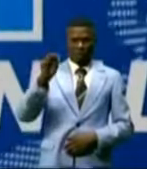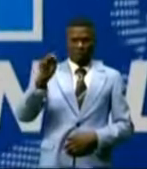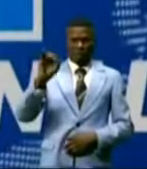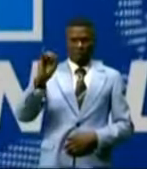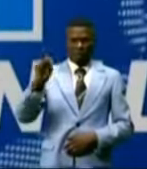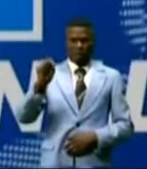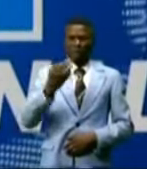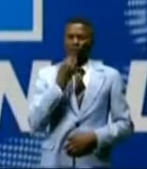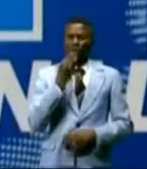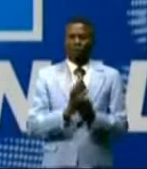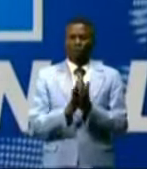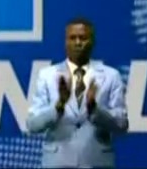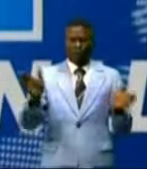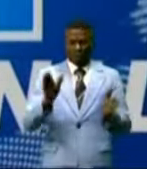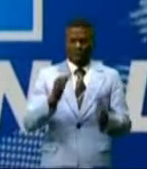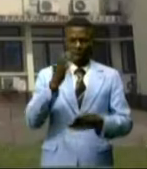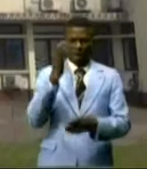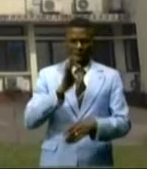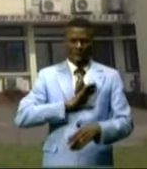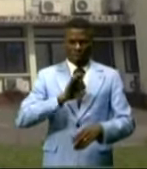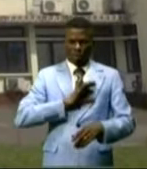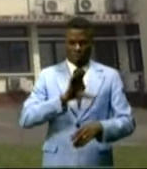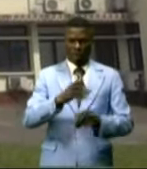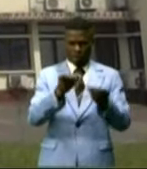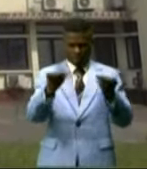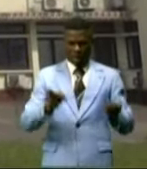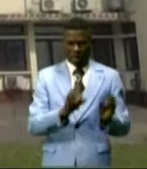l'inspection générale de la police. Regardez.